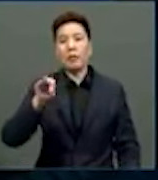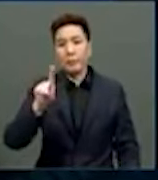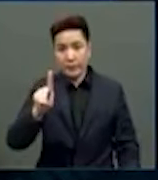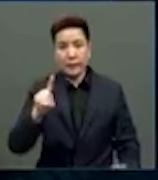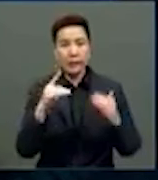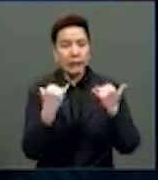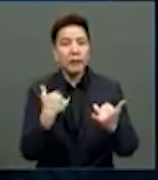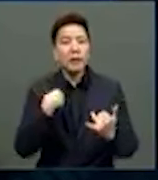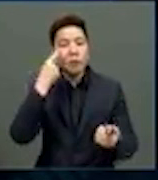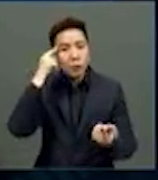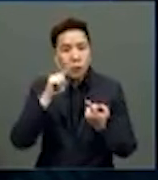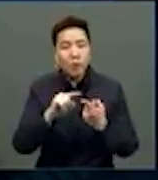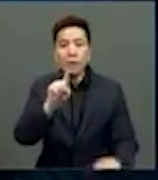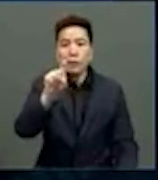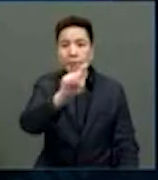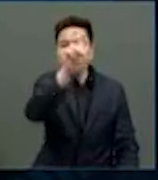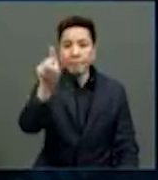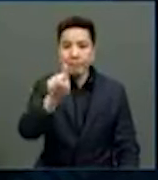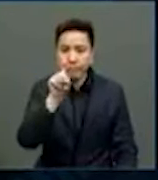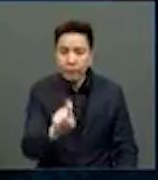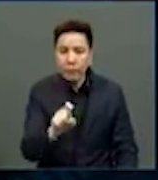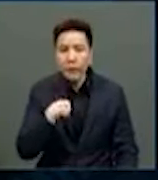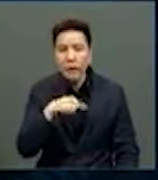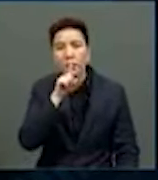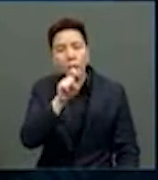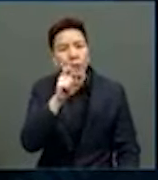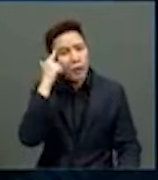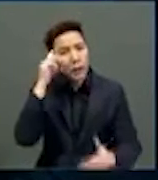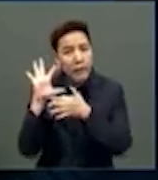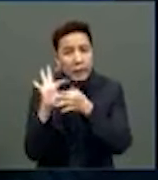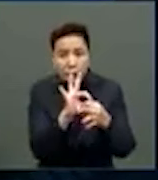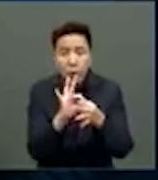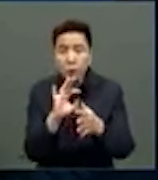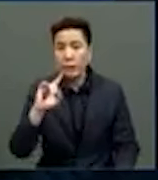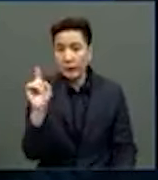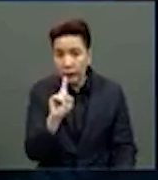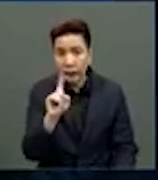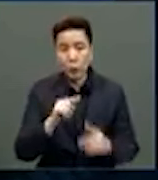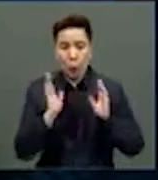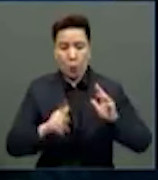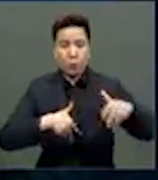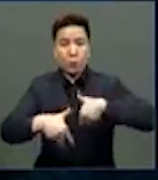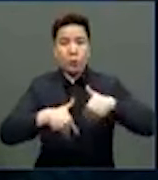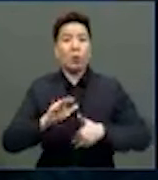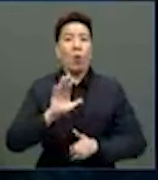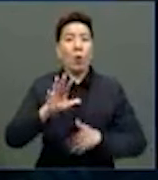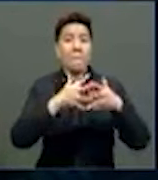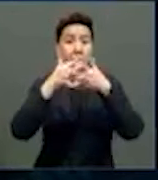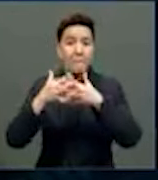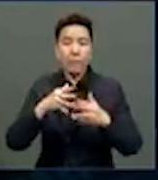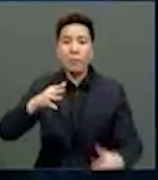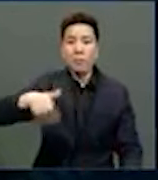รายซึ่งก็เป็นคำถามที่พวกเราจับตามองนะคะว่าเกี่ยวข้องกับการที่ประชาชนสหรัฐอเมริกา